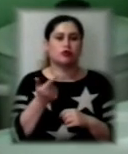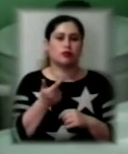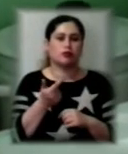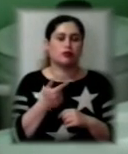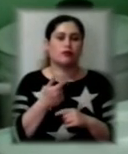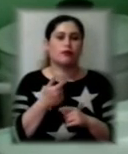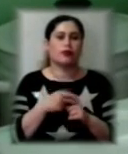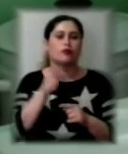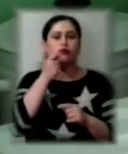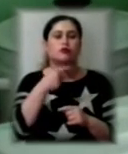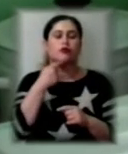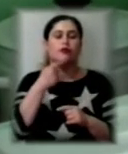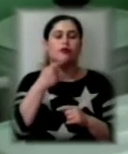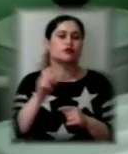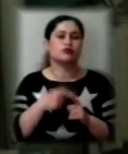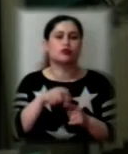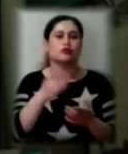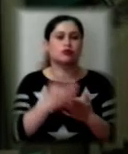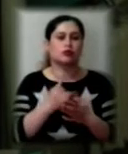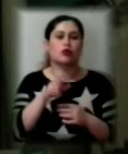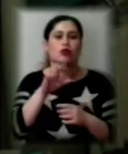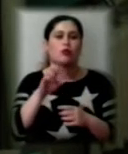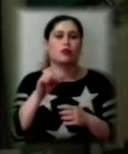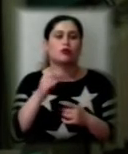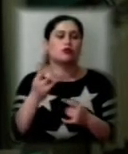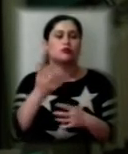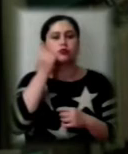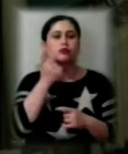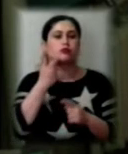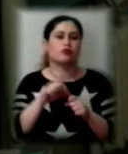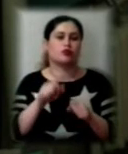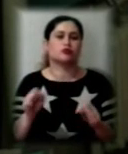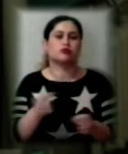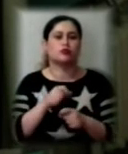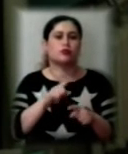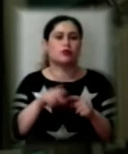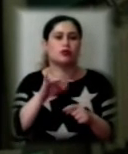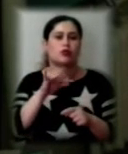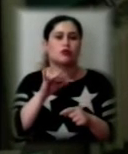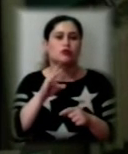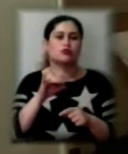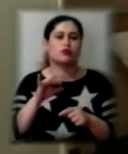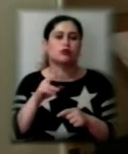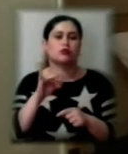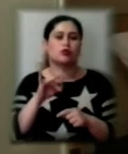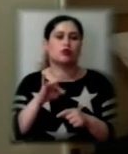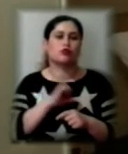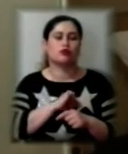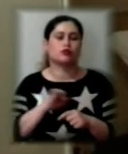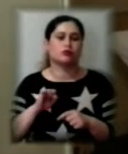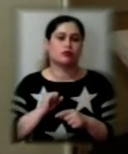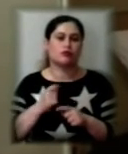Чоловік каже, тут є обладнання, завдяки якому можна швидко діагностувати туберкульоз. Томографічна